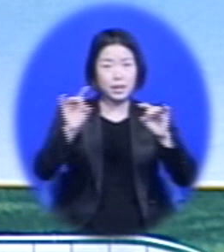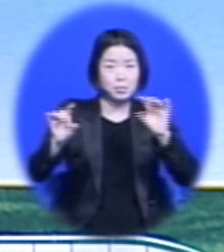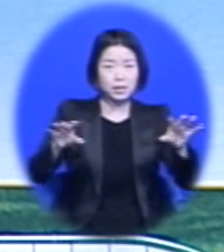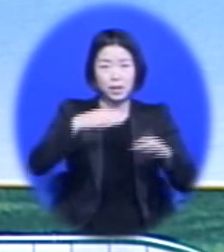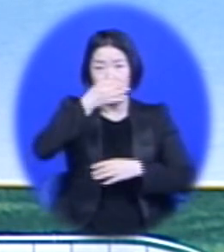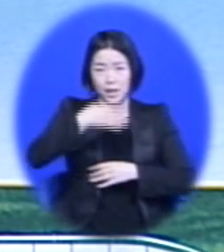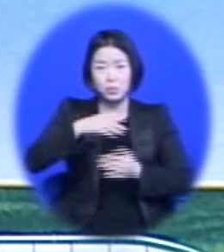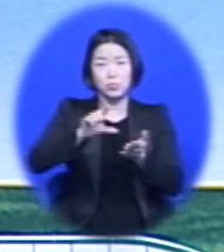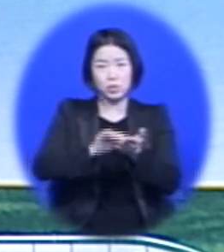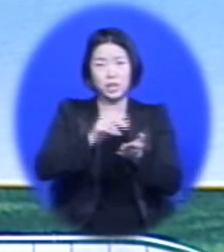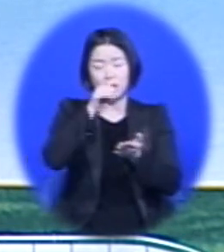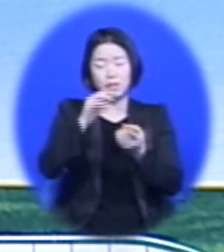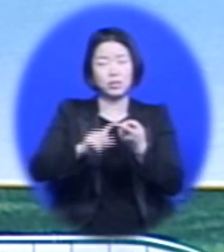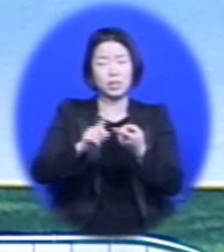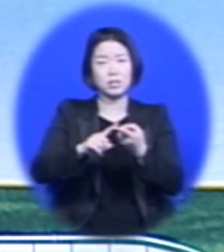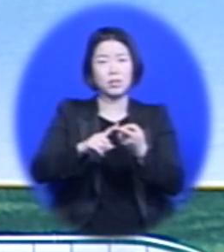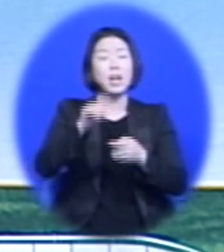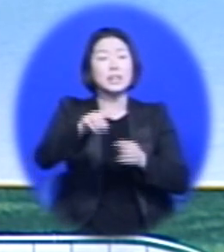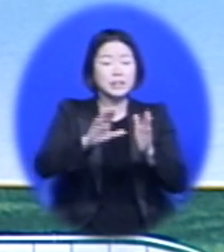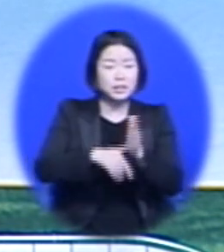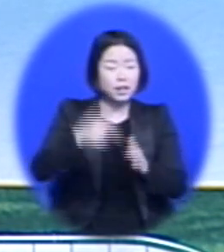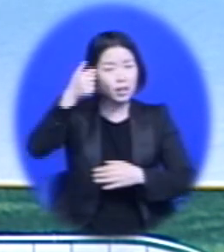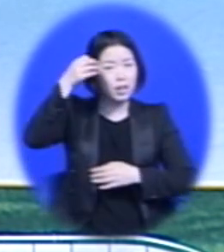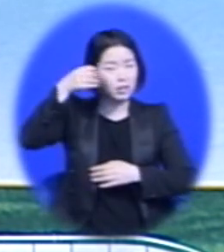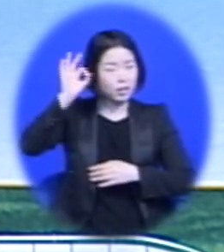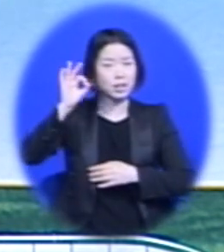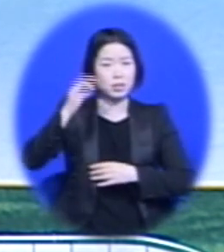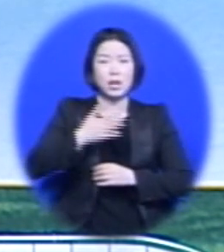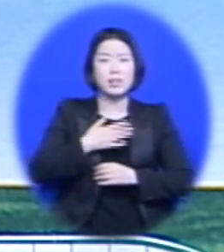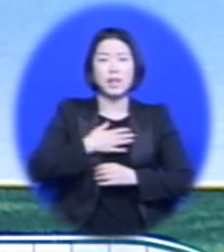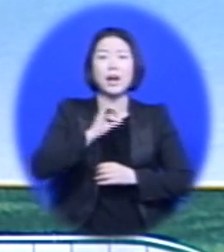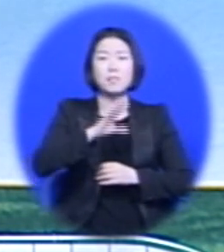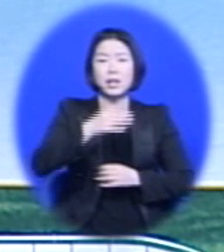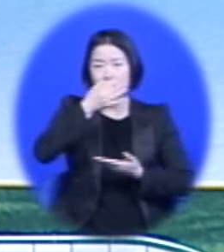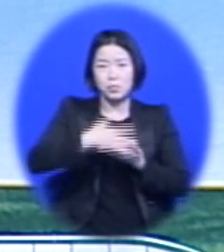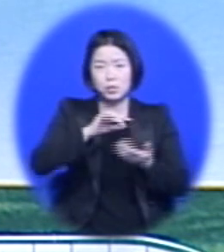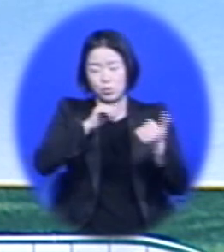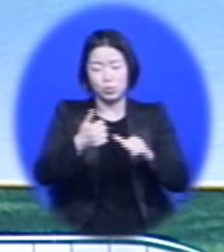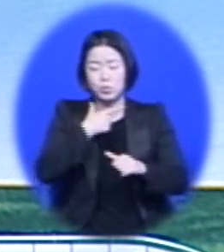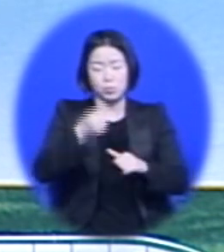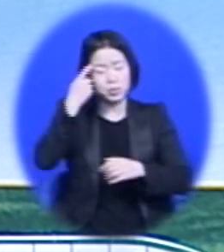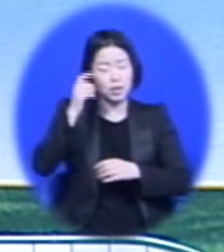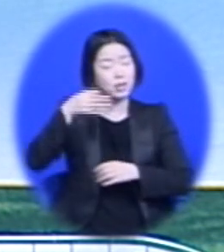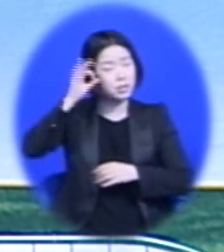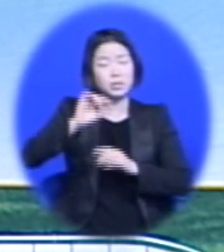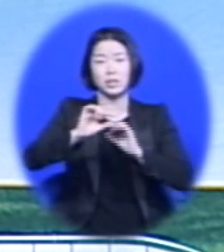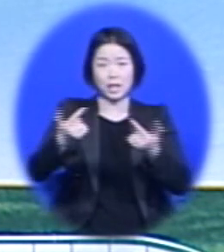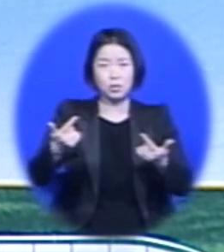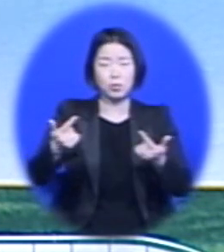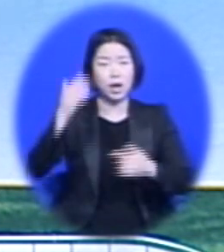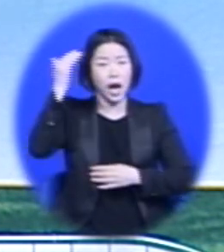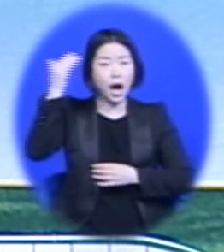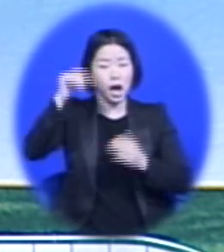다 있다는 것을 그제서야 깨달아. 나만 지금 힘들어서 죽고 싶은 생각이 드는 게 아니고 한국에 있는 사람들이